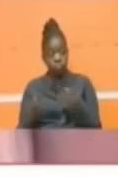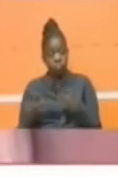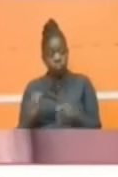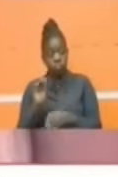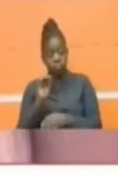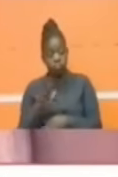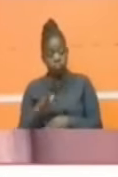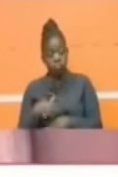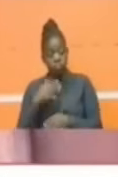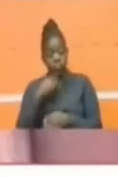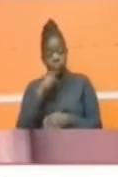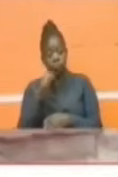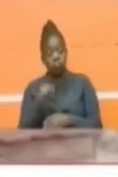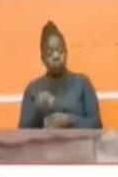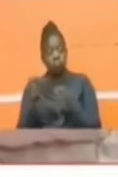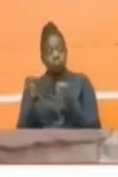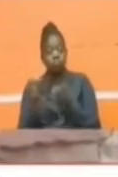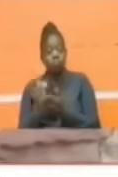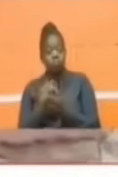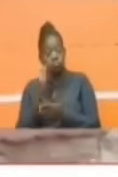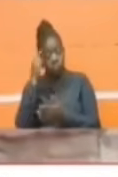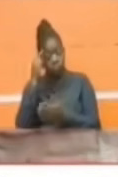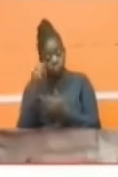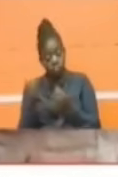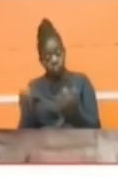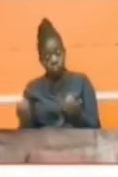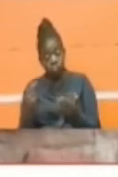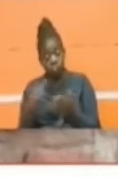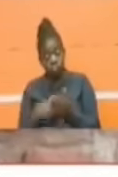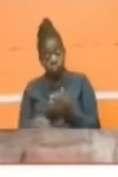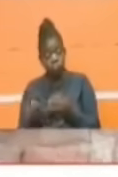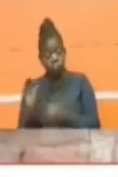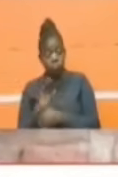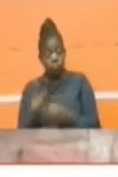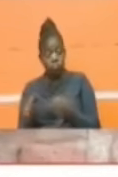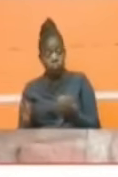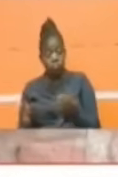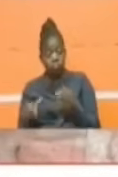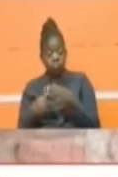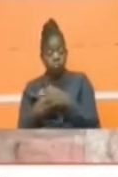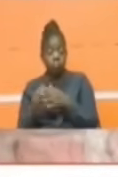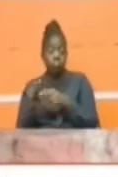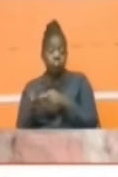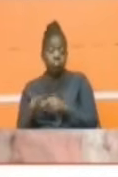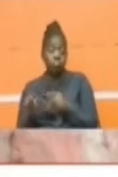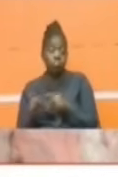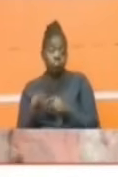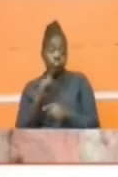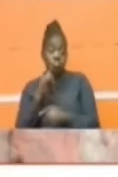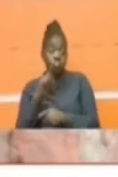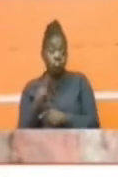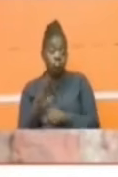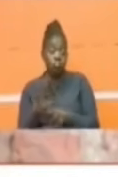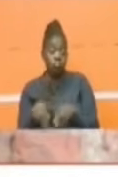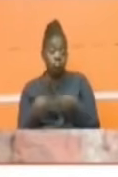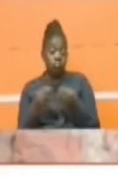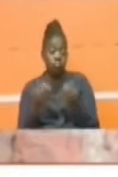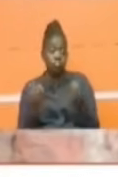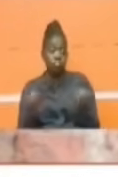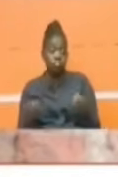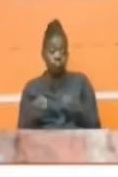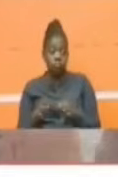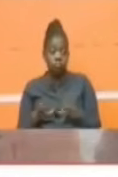kitange kubanga by'abaana Aluma agamba nti olukiiko lw'ekika lwatuula abakulu ne balagira lubo okuwa abaana